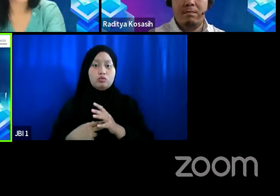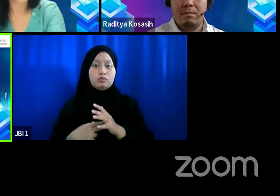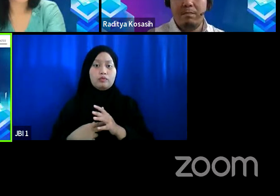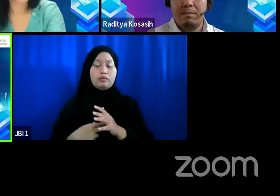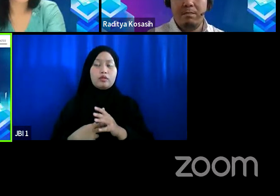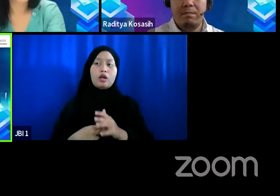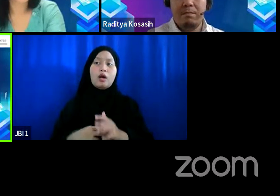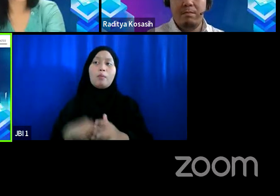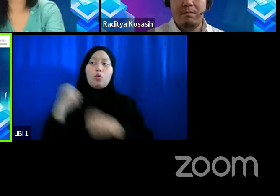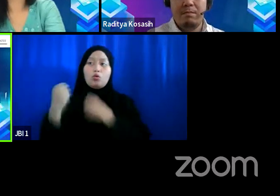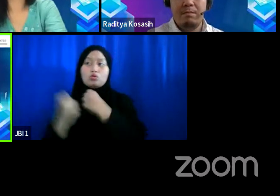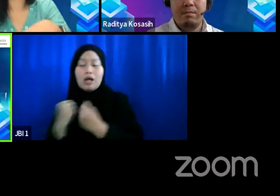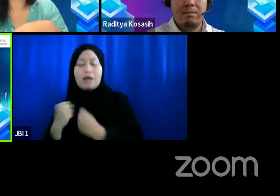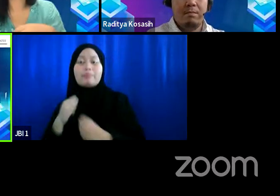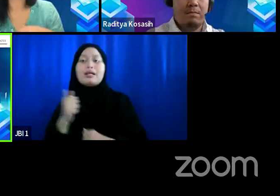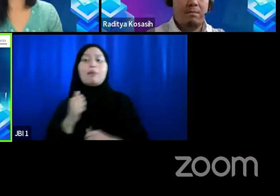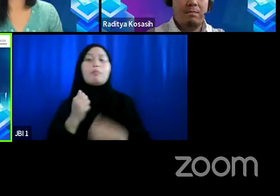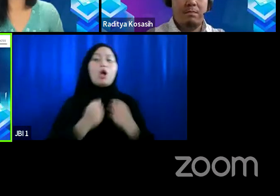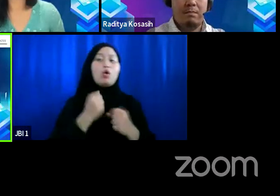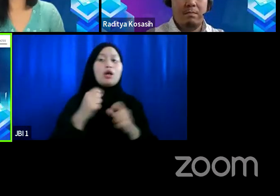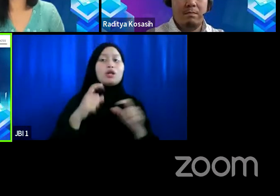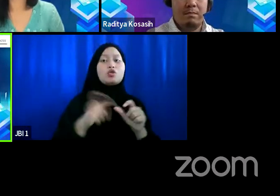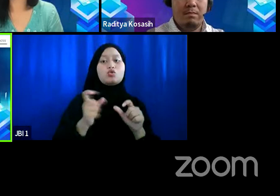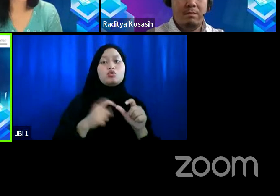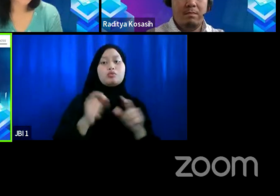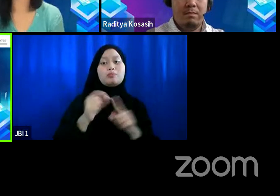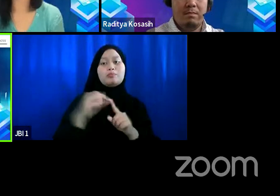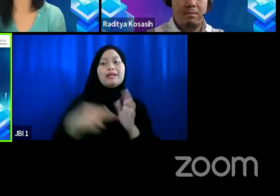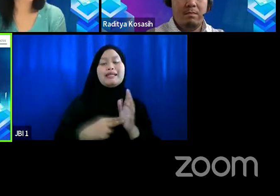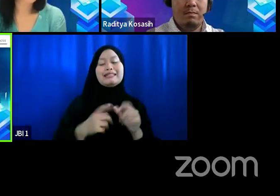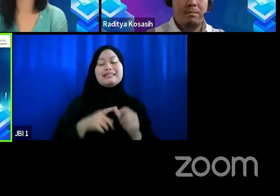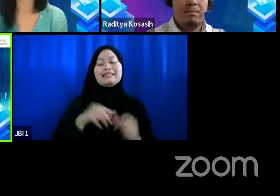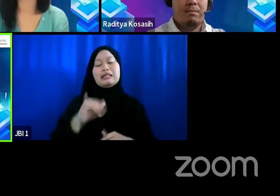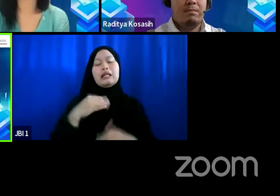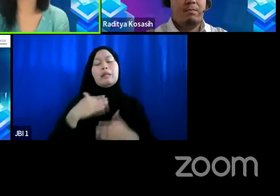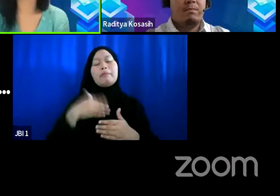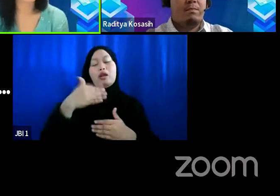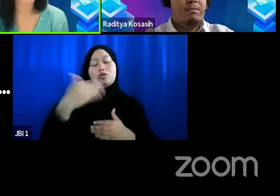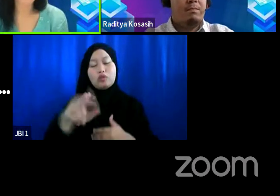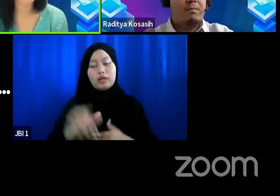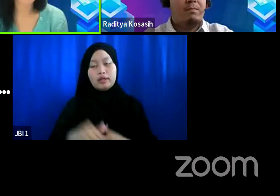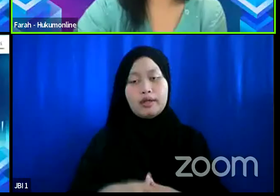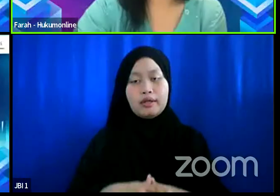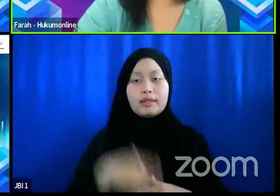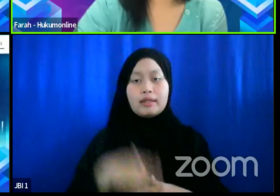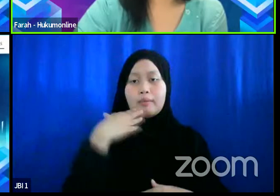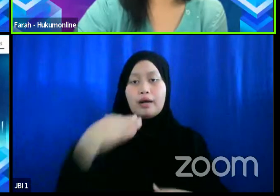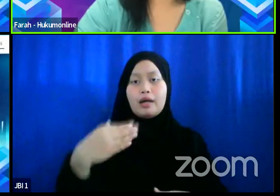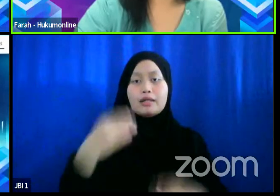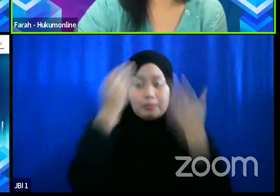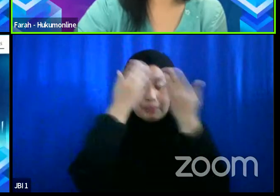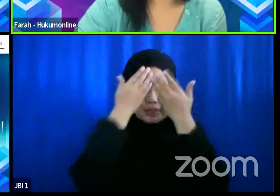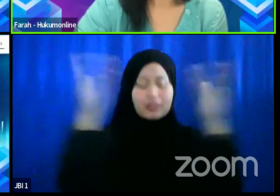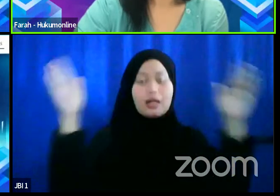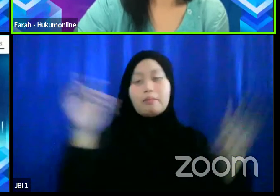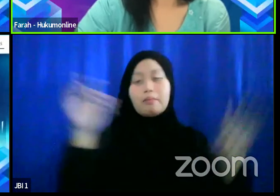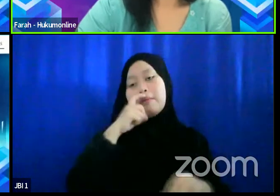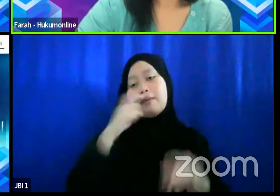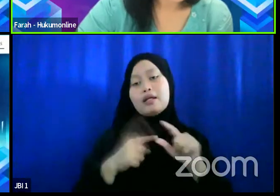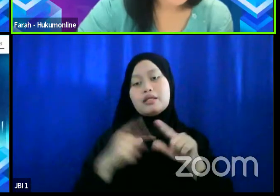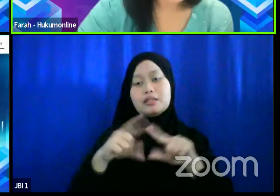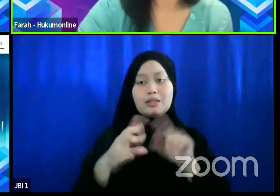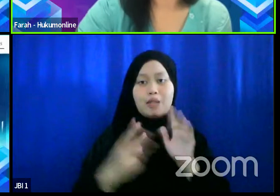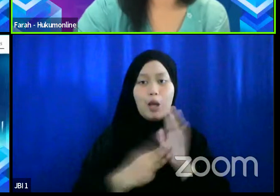suspension lebih lebih baik Terima kasih pencerahannya Pak Samuel